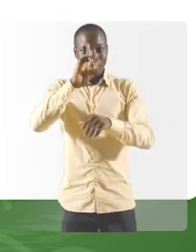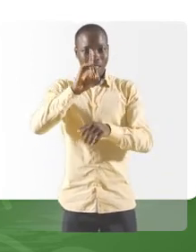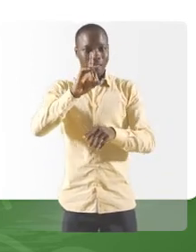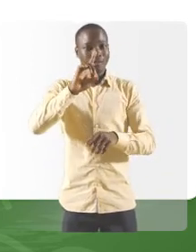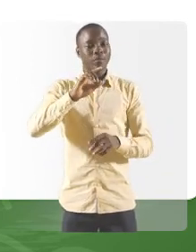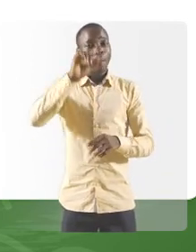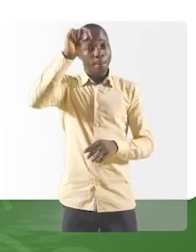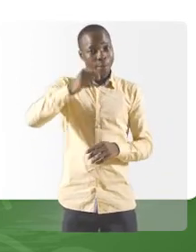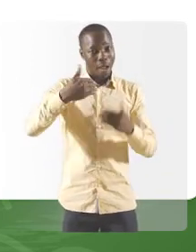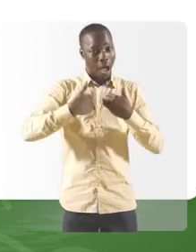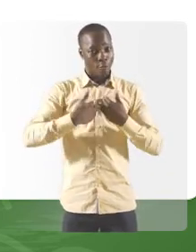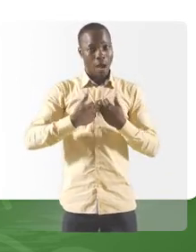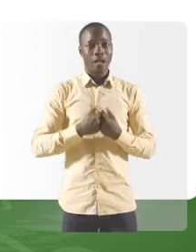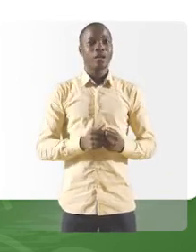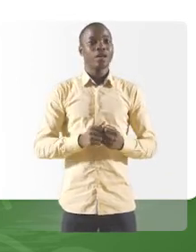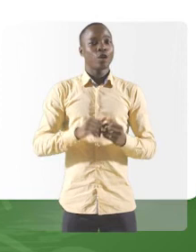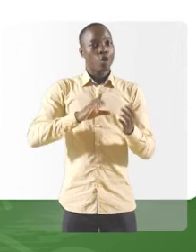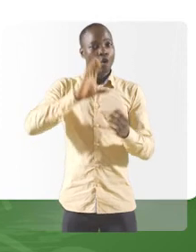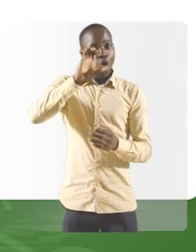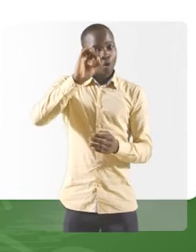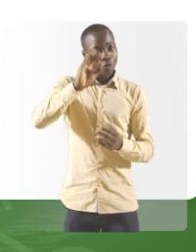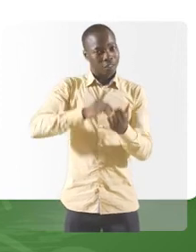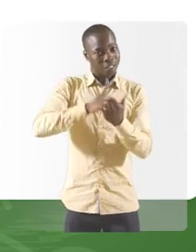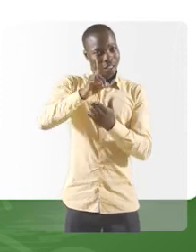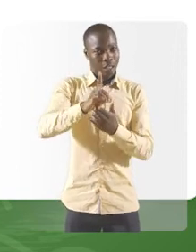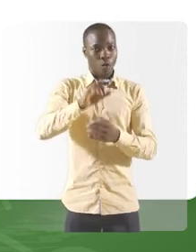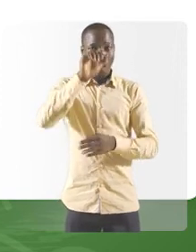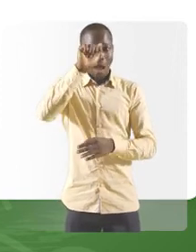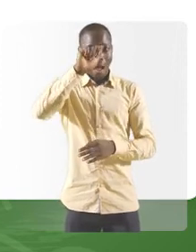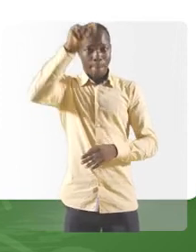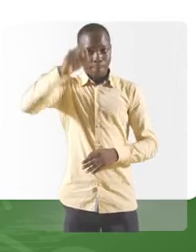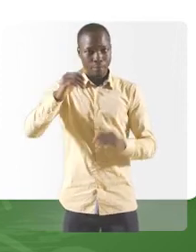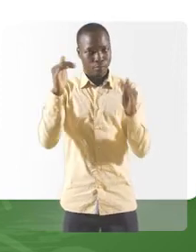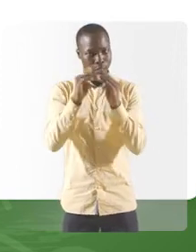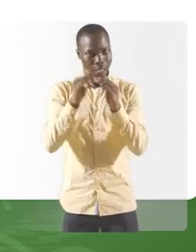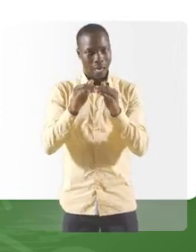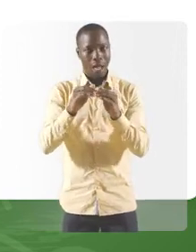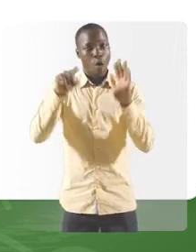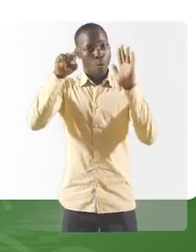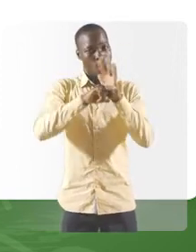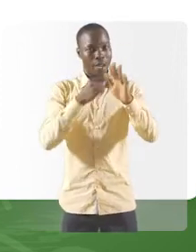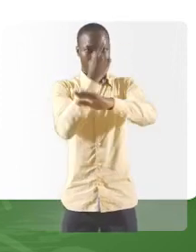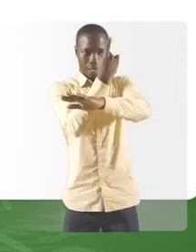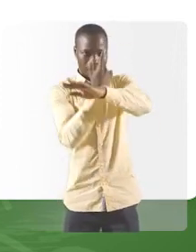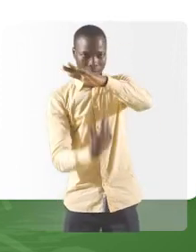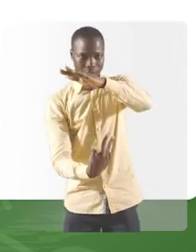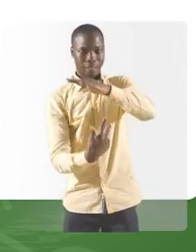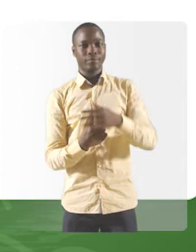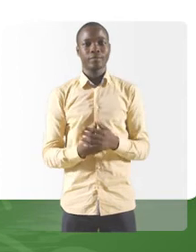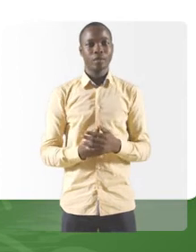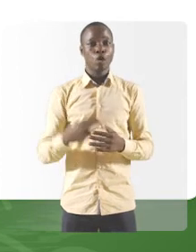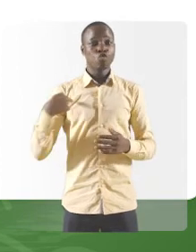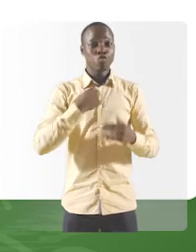coefficient directeur A', tel que A' égale à moins 1 tiers. Donc, on a